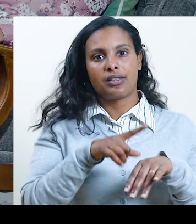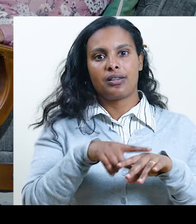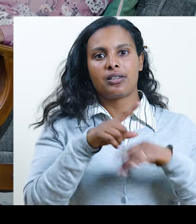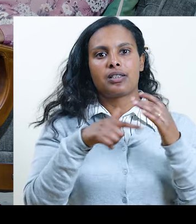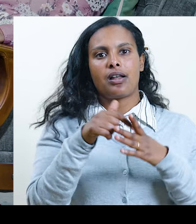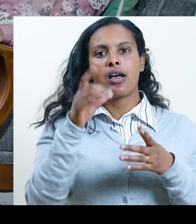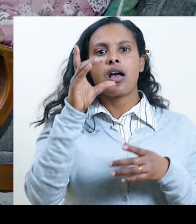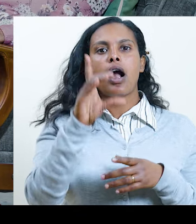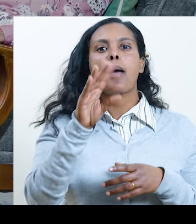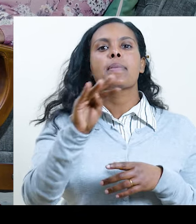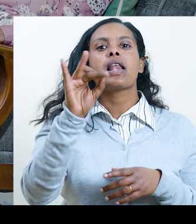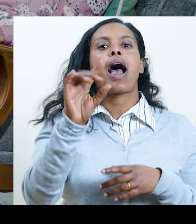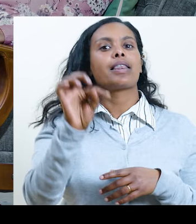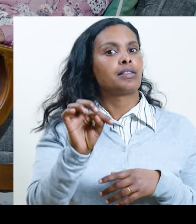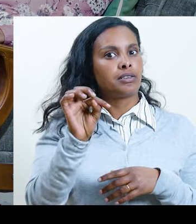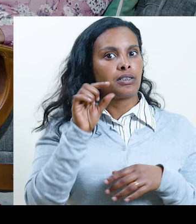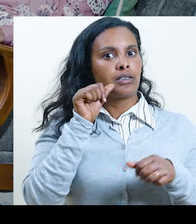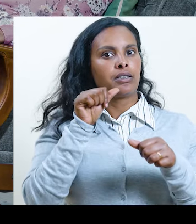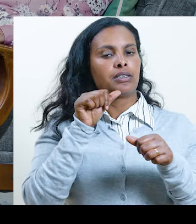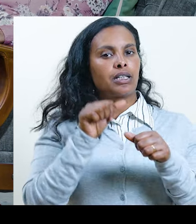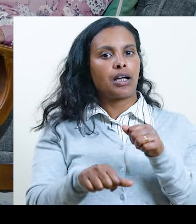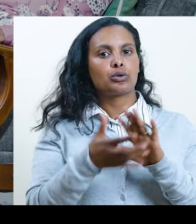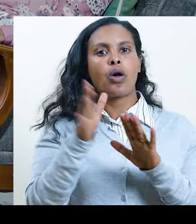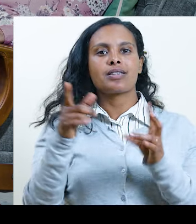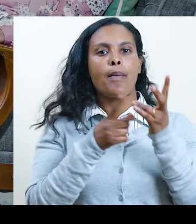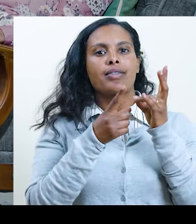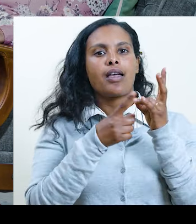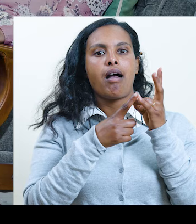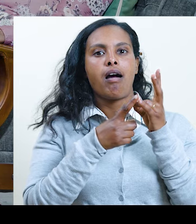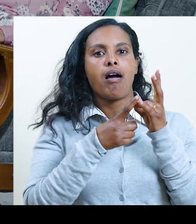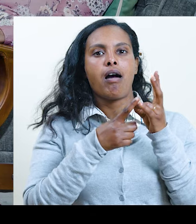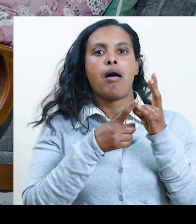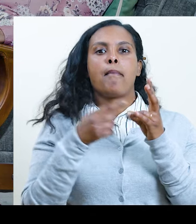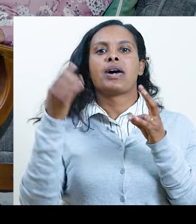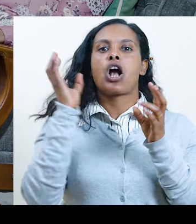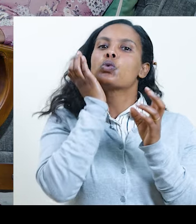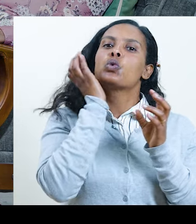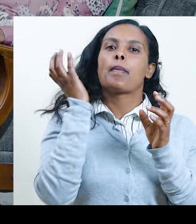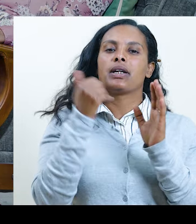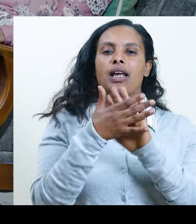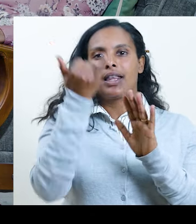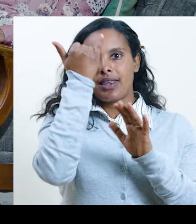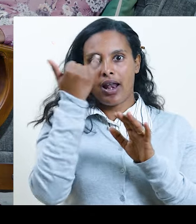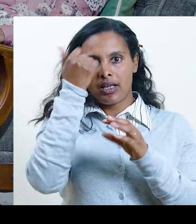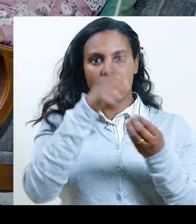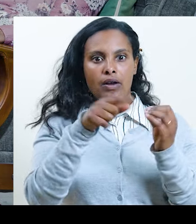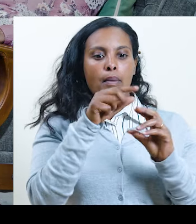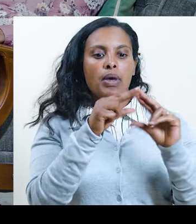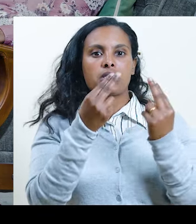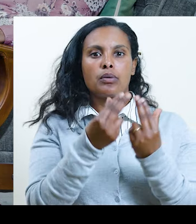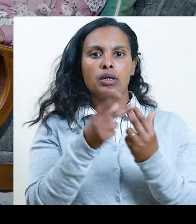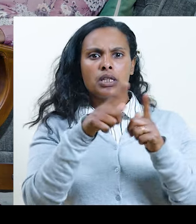እድሜ ነው ስለ ካሚላት ጥቃት እሷ ሰባተኛ መርካቶ አካባቢ ነው የምትኖረው፣ እኔ ጣሊያን ሰፈር ነኝ እና